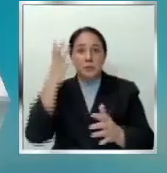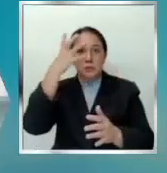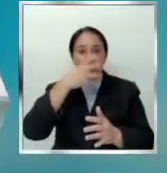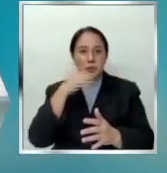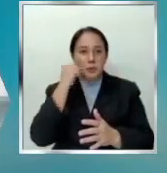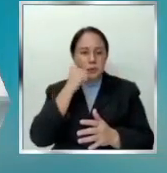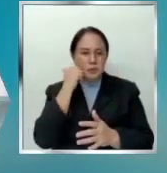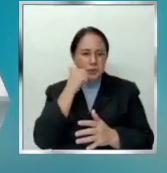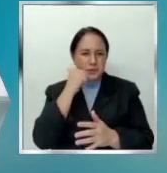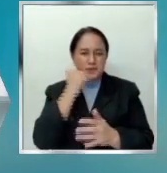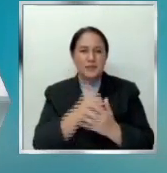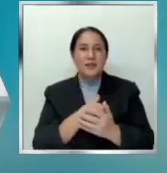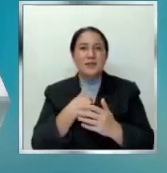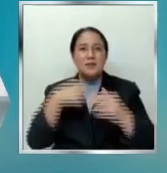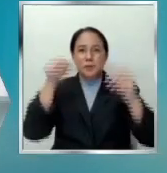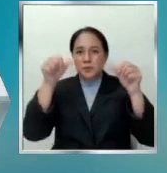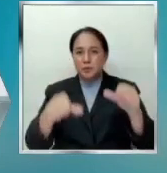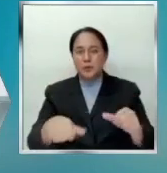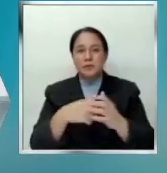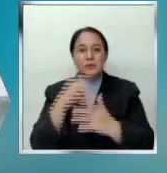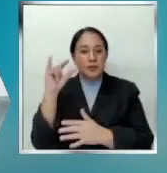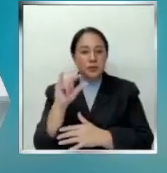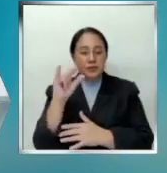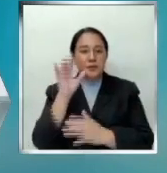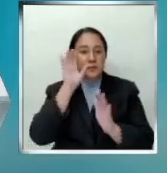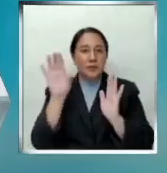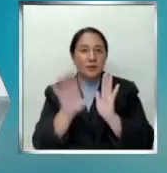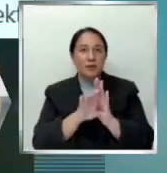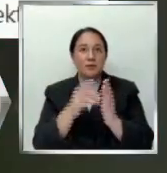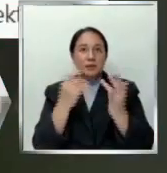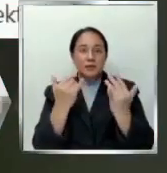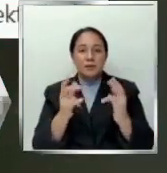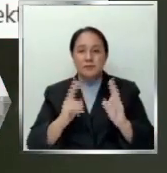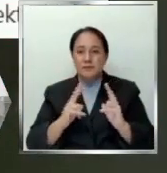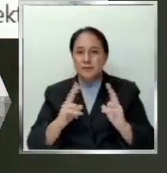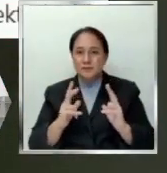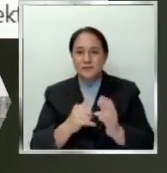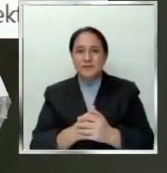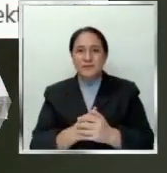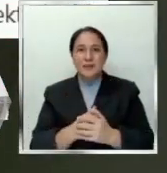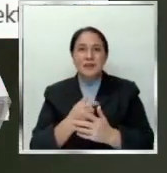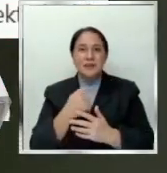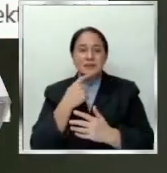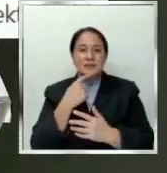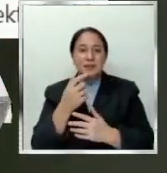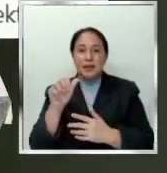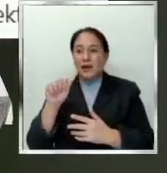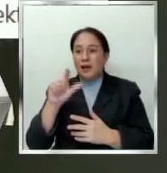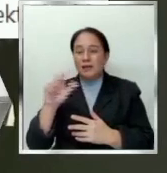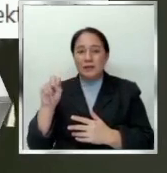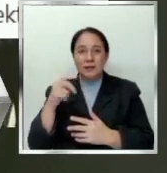Althea. Nagpost din siya on Instagram ng photos from her recent vacation. Si Allen Ansay naman ishinare na